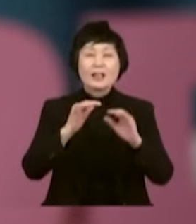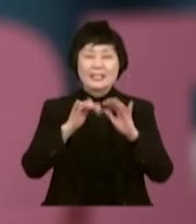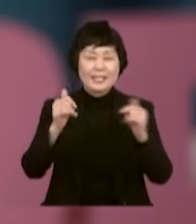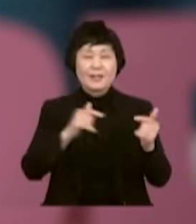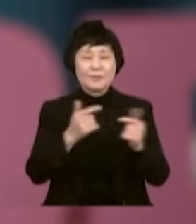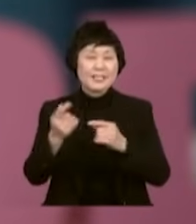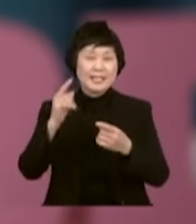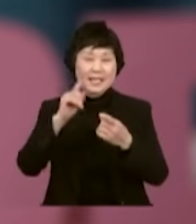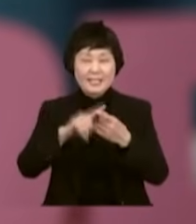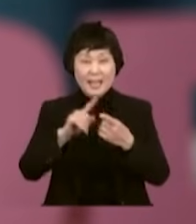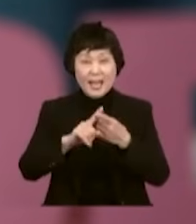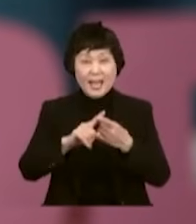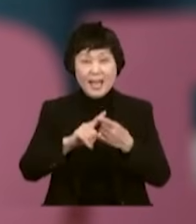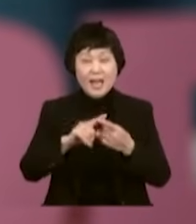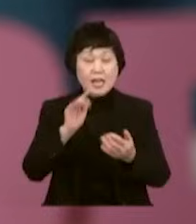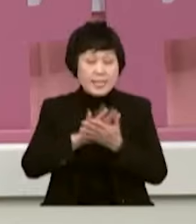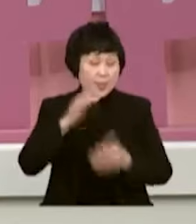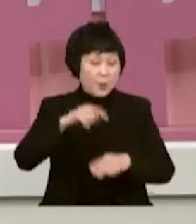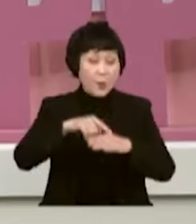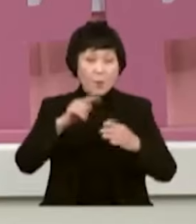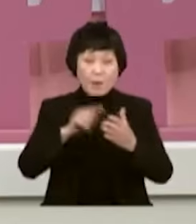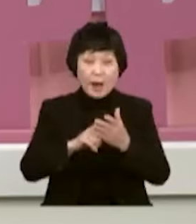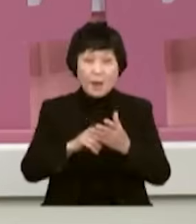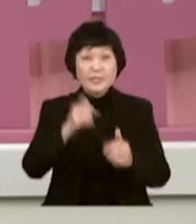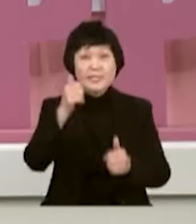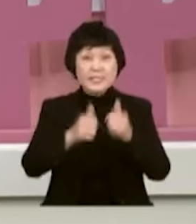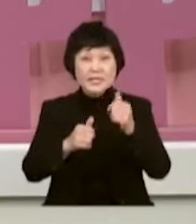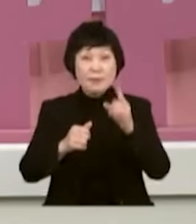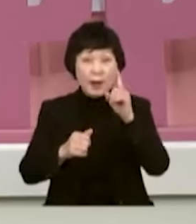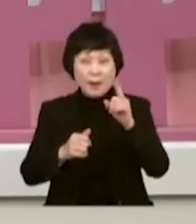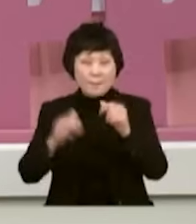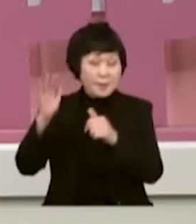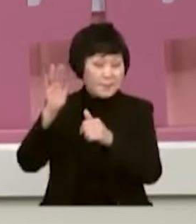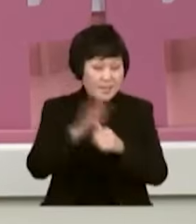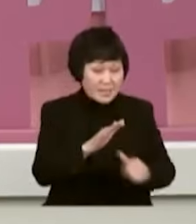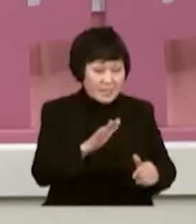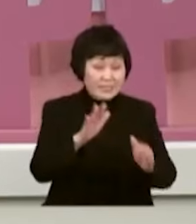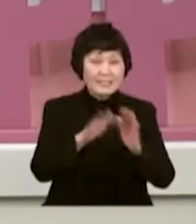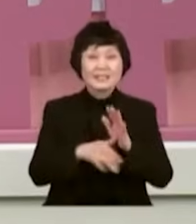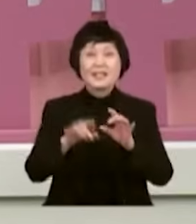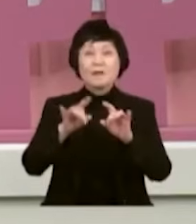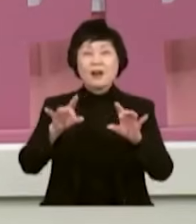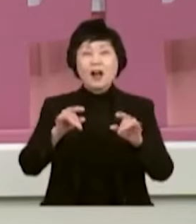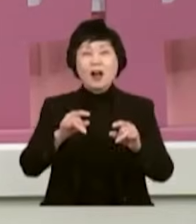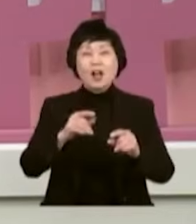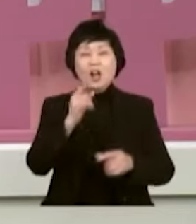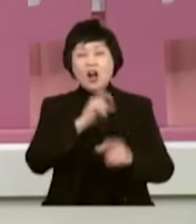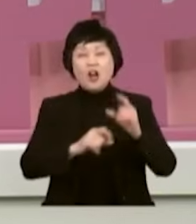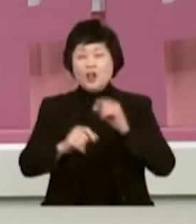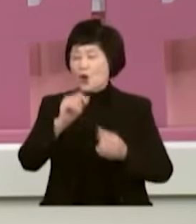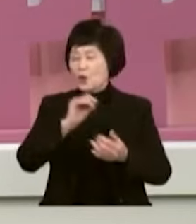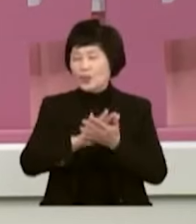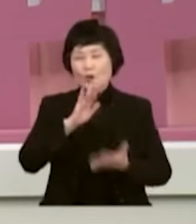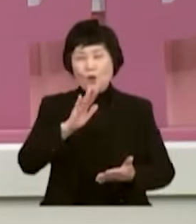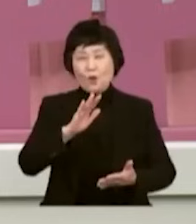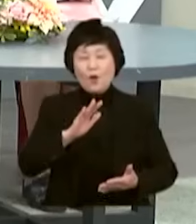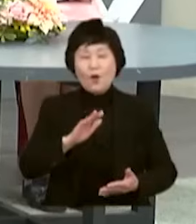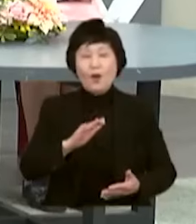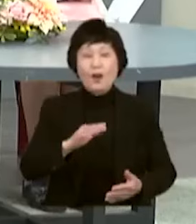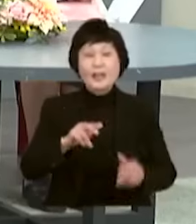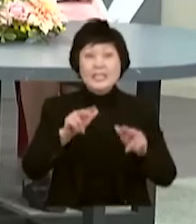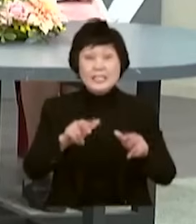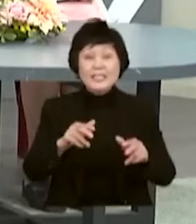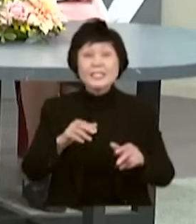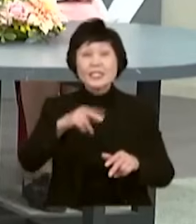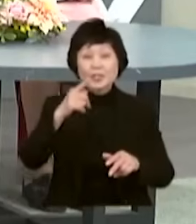번 떨어질 때마다 너무 뜨겁게 일어났거든요. 네. 북한 선교, 북한 성전 건축, 북한 영혼 구원. 그래서 지금도 파주에 계시는